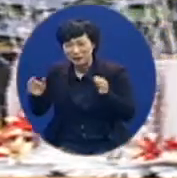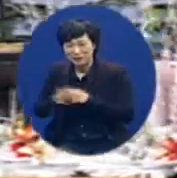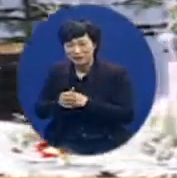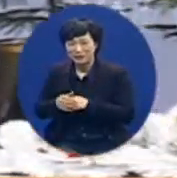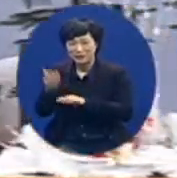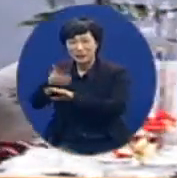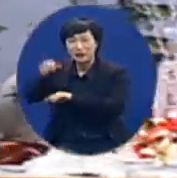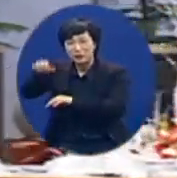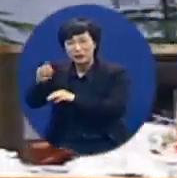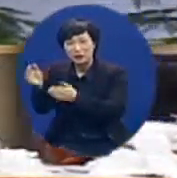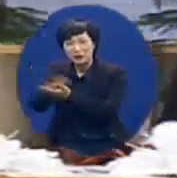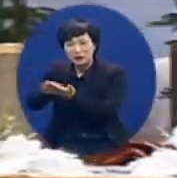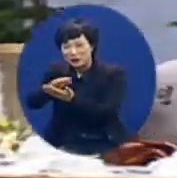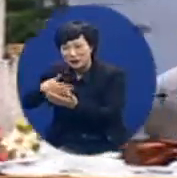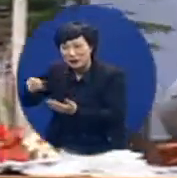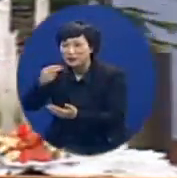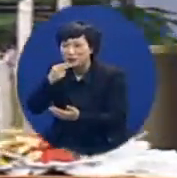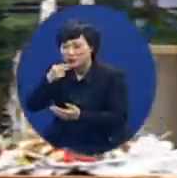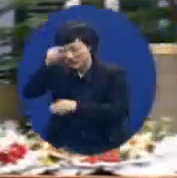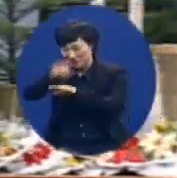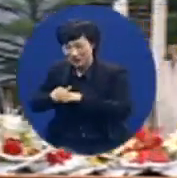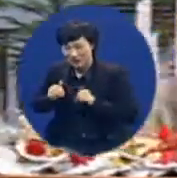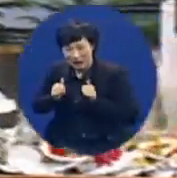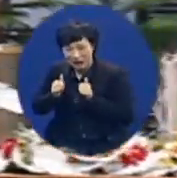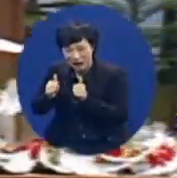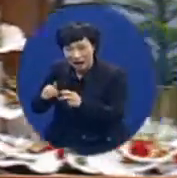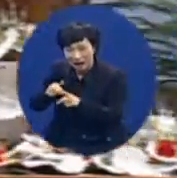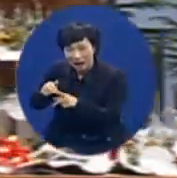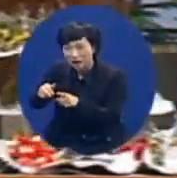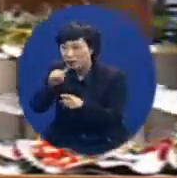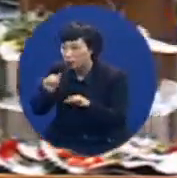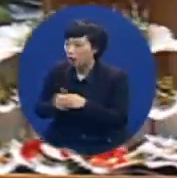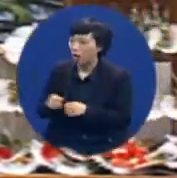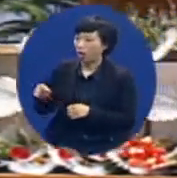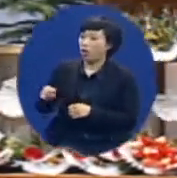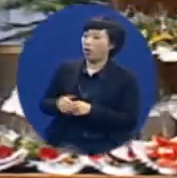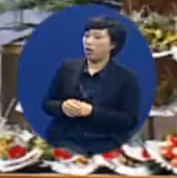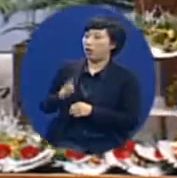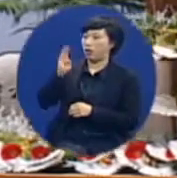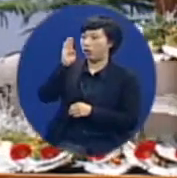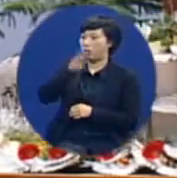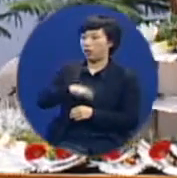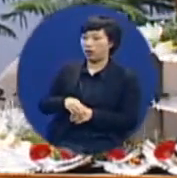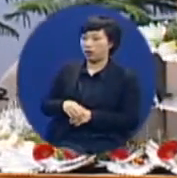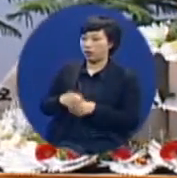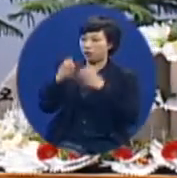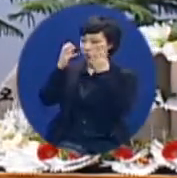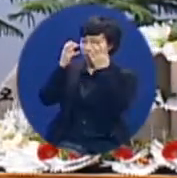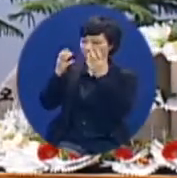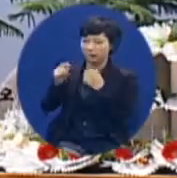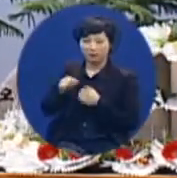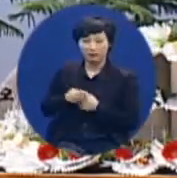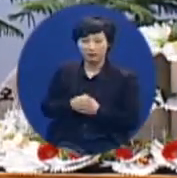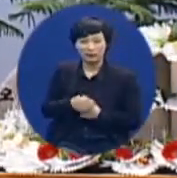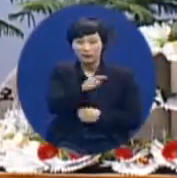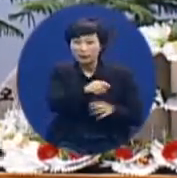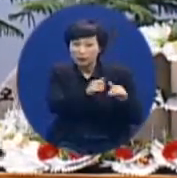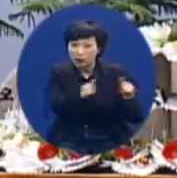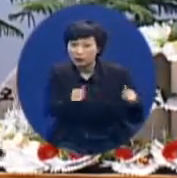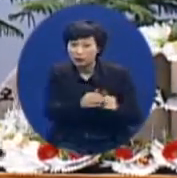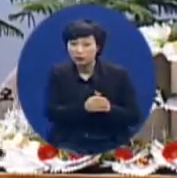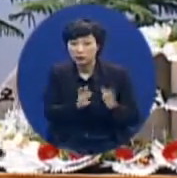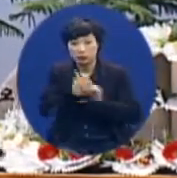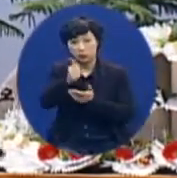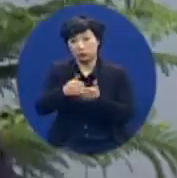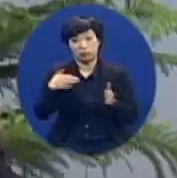와서 예배드려야 되죠 저렇게 따 부는 짓을 왜 하는지 몰라 예 그들이 모르니까 그럴 수